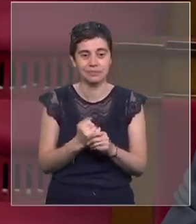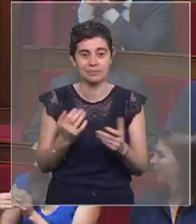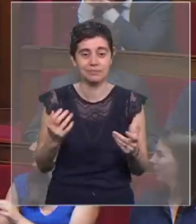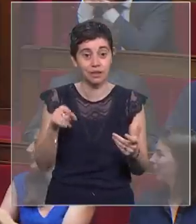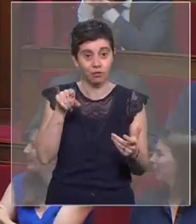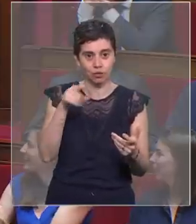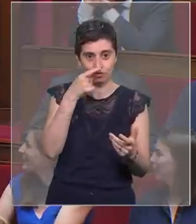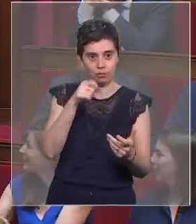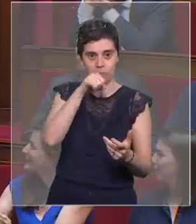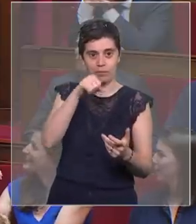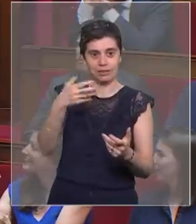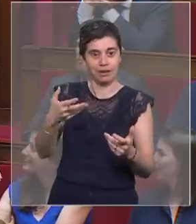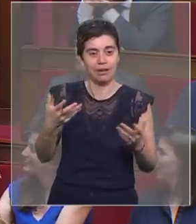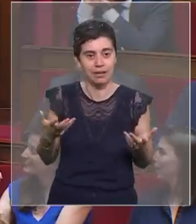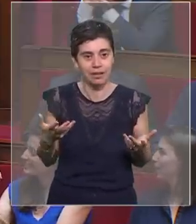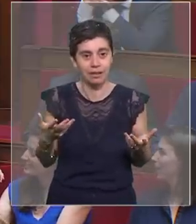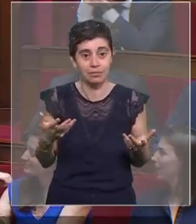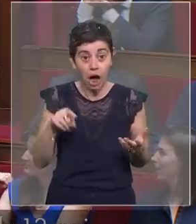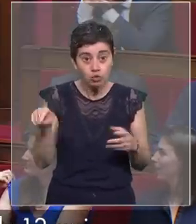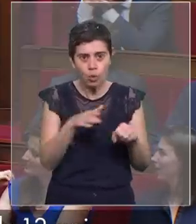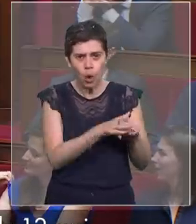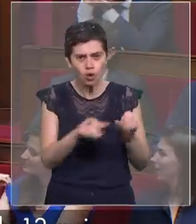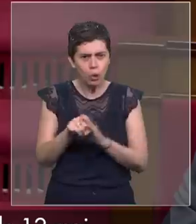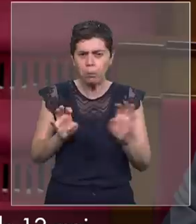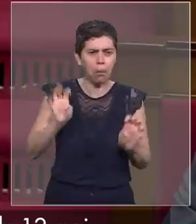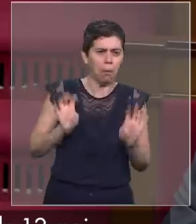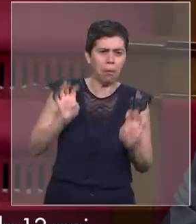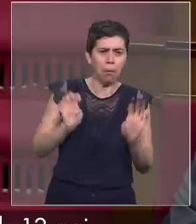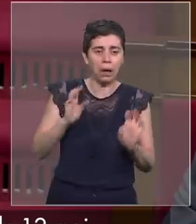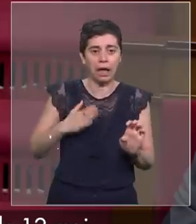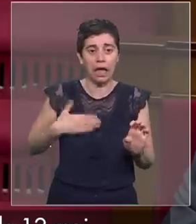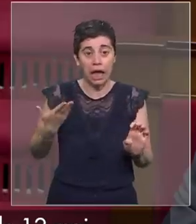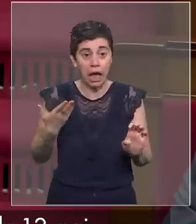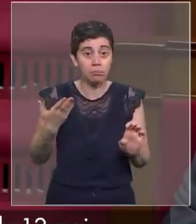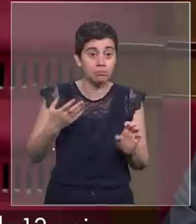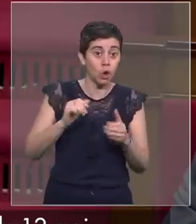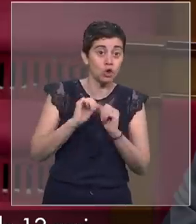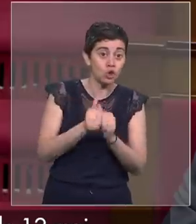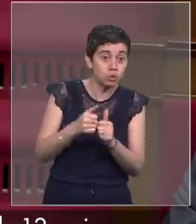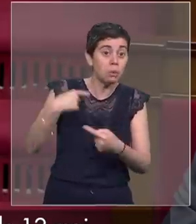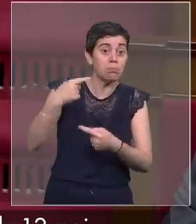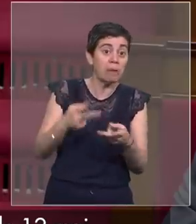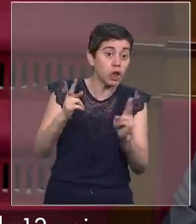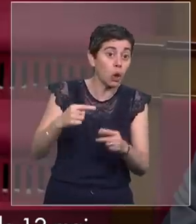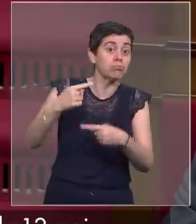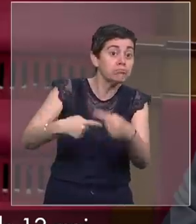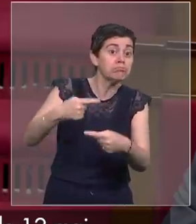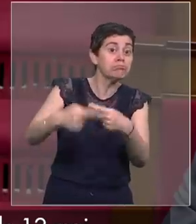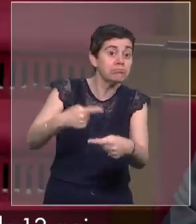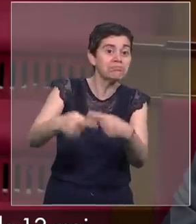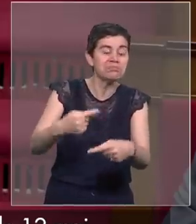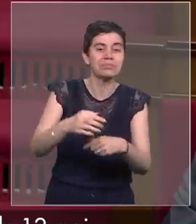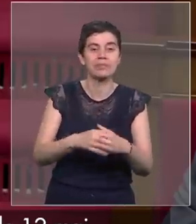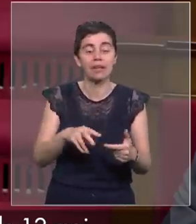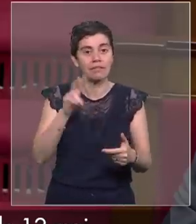Passion qui est partagée sur tous les bancs, de manière un peu cyclique et périodique. J'avoue que j'ai toujours